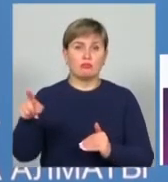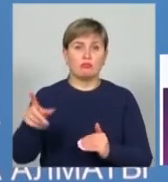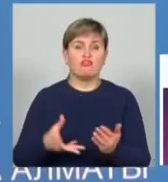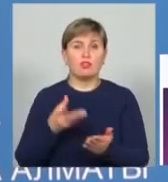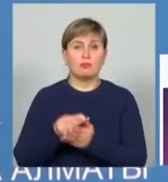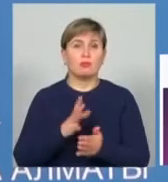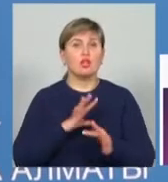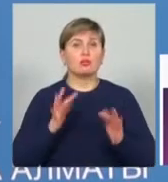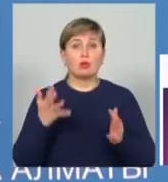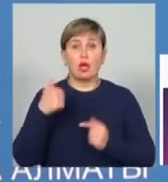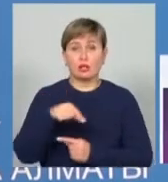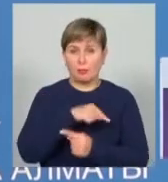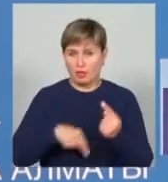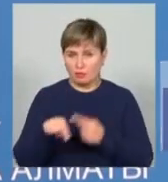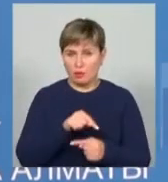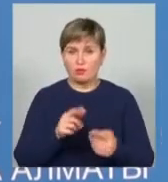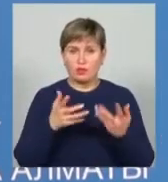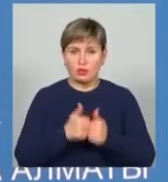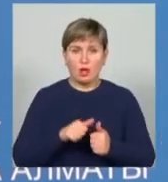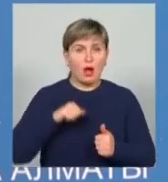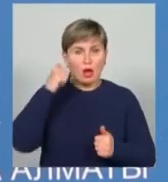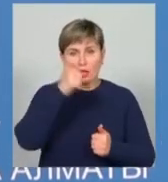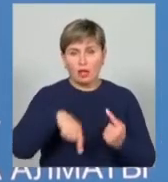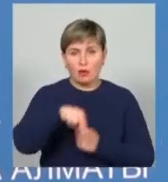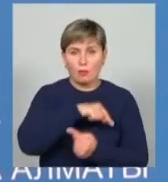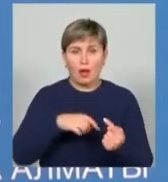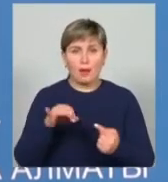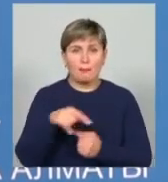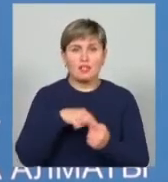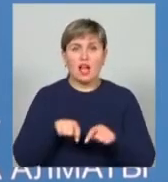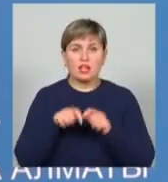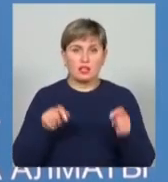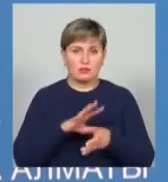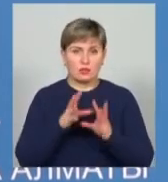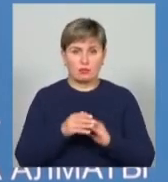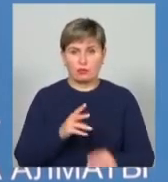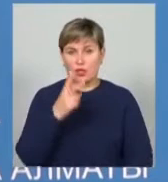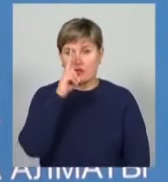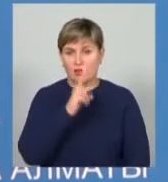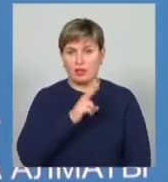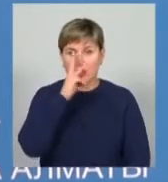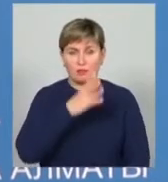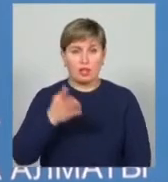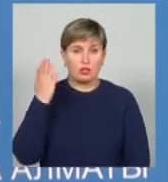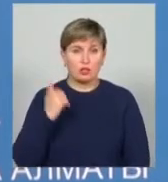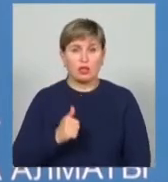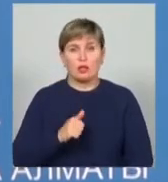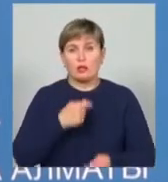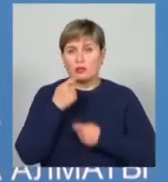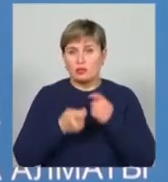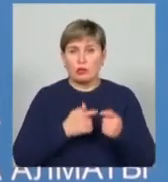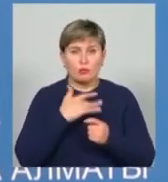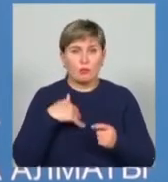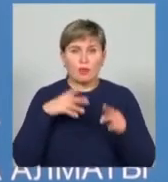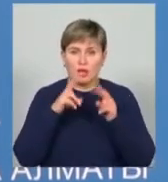когда предприниматели высчитывают по методике годовой оборот, а их бизнес открыт всего 2-3 месяца назад. Нюансов много. Мы